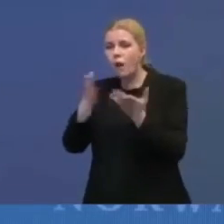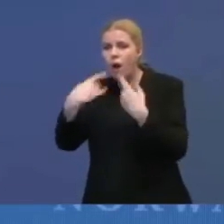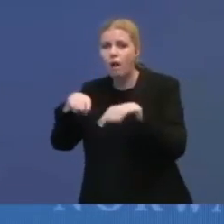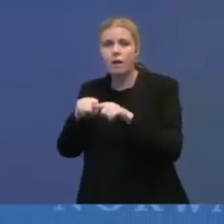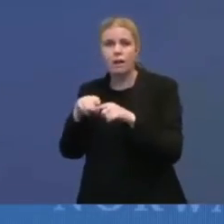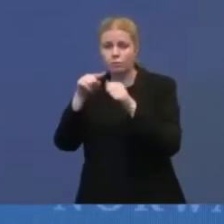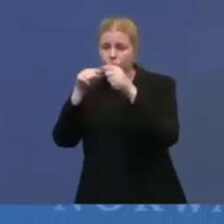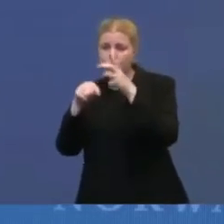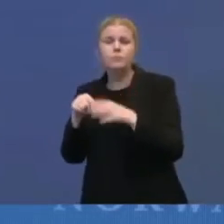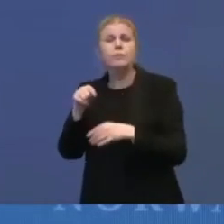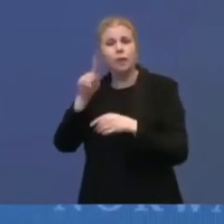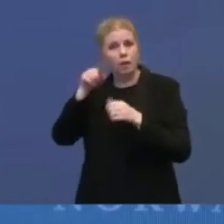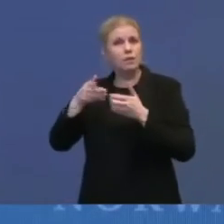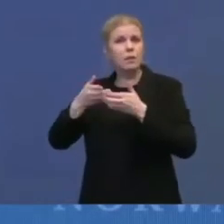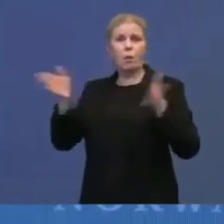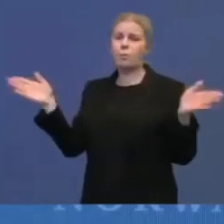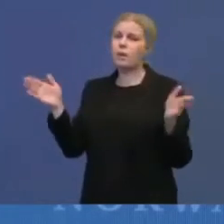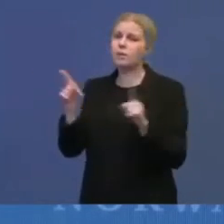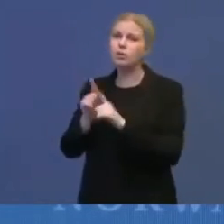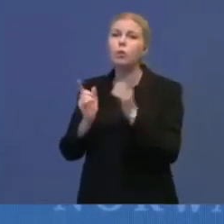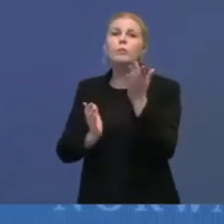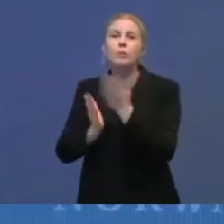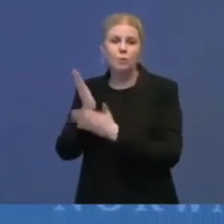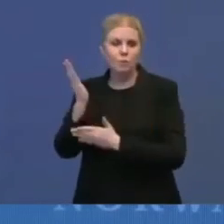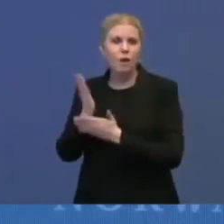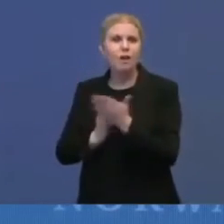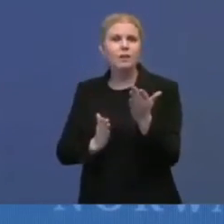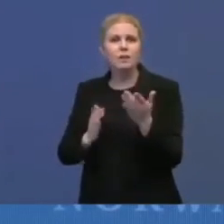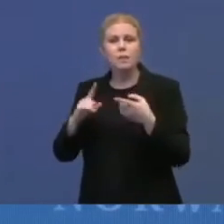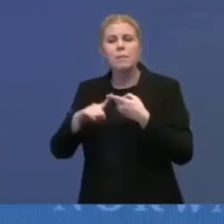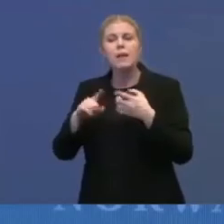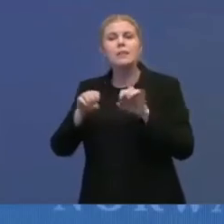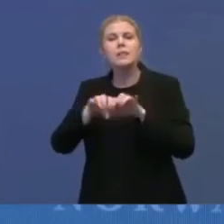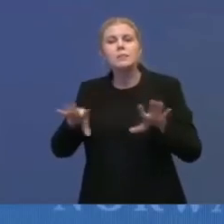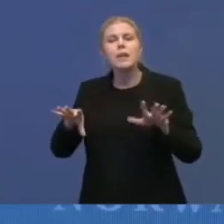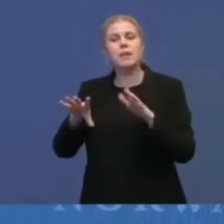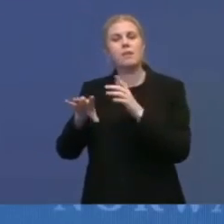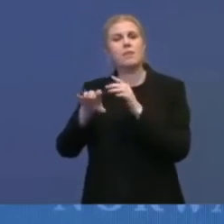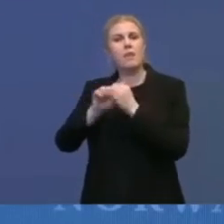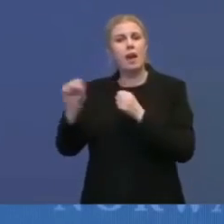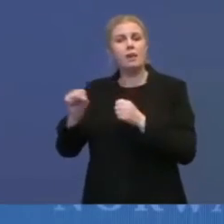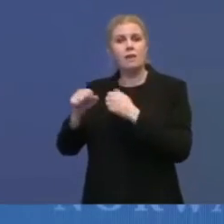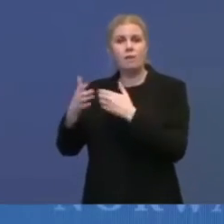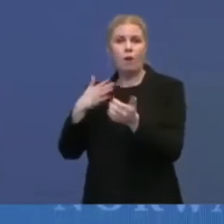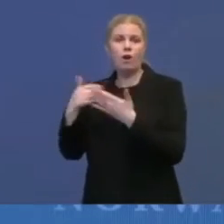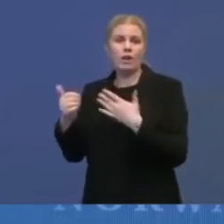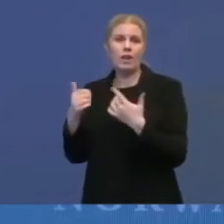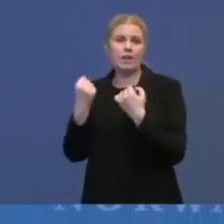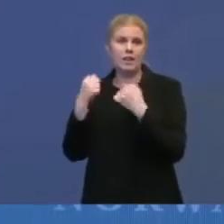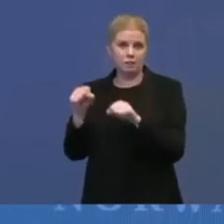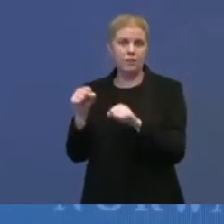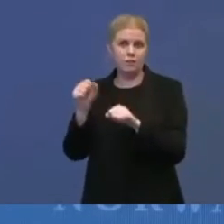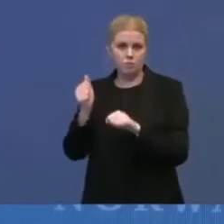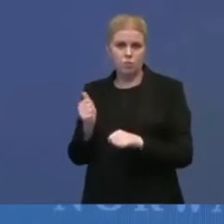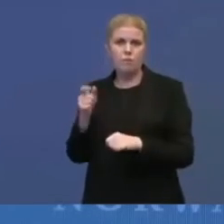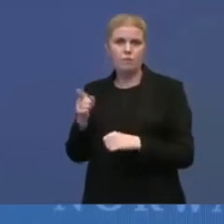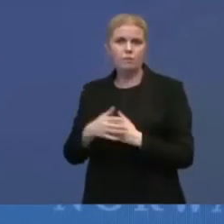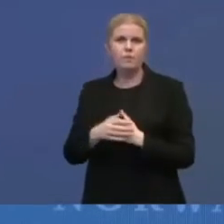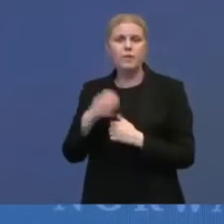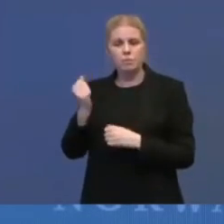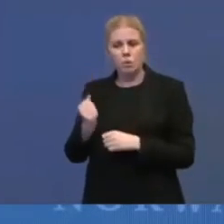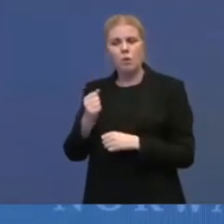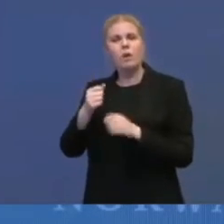Wannu txir diska hawlalka dabaxa yawxillemi dha haddawu xay ufurnaan karansi aadi aah yogoh raa ayaan idha hamka